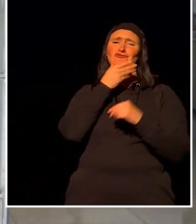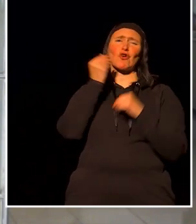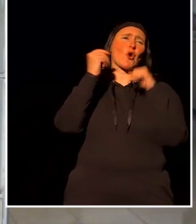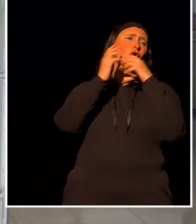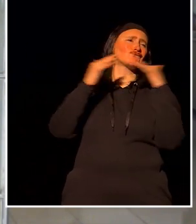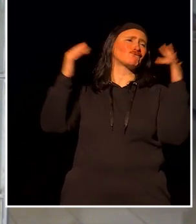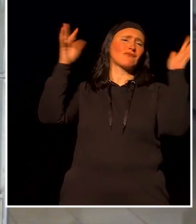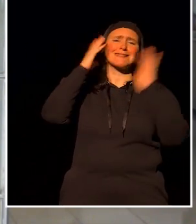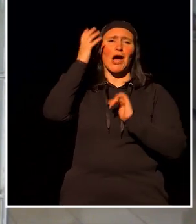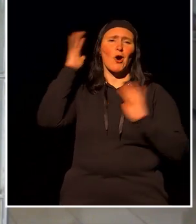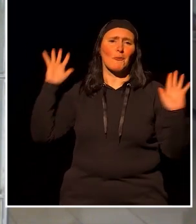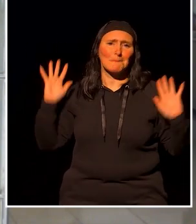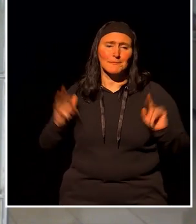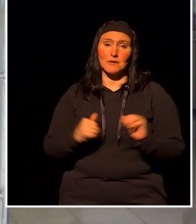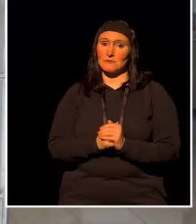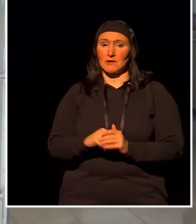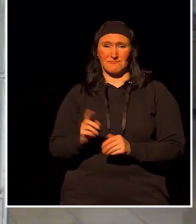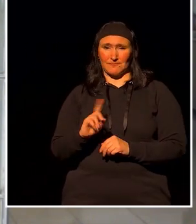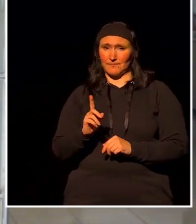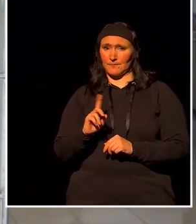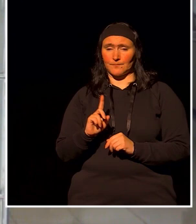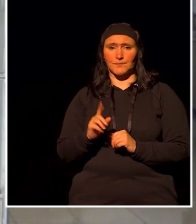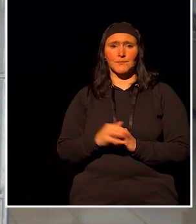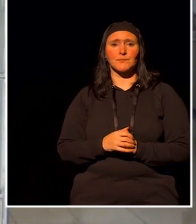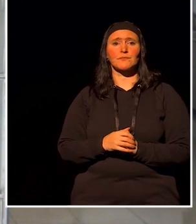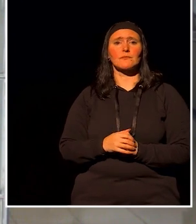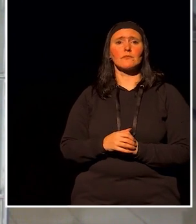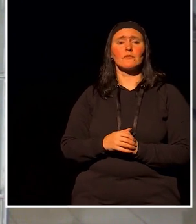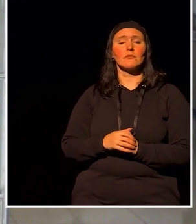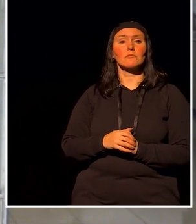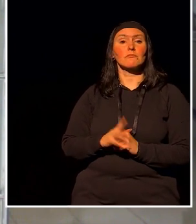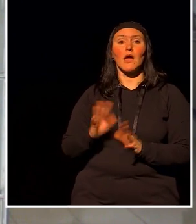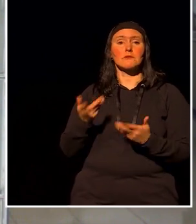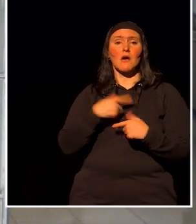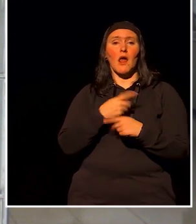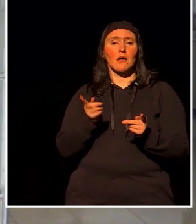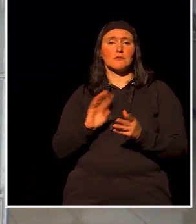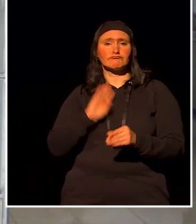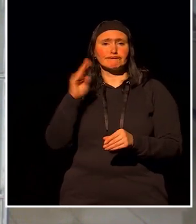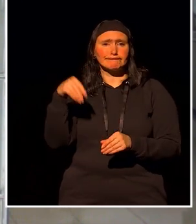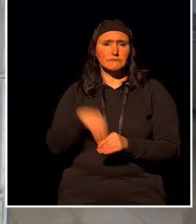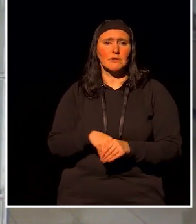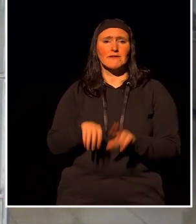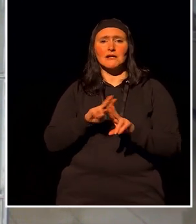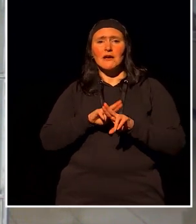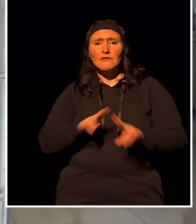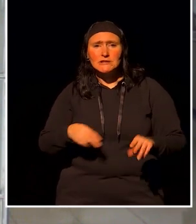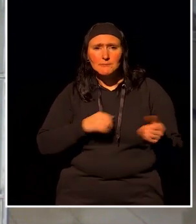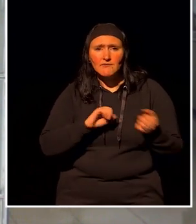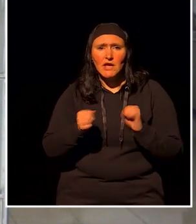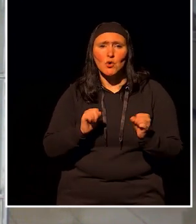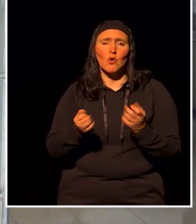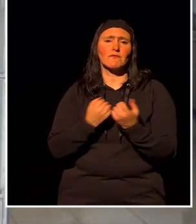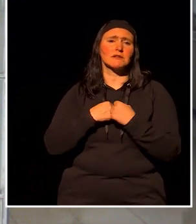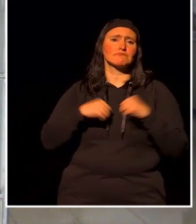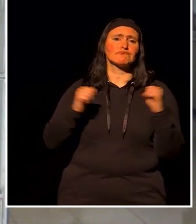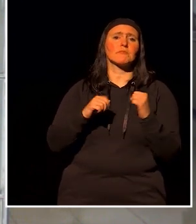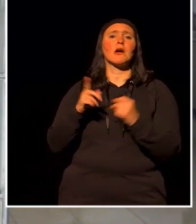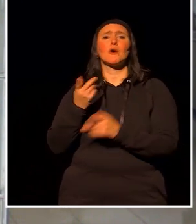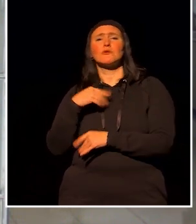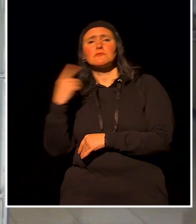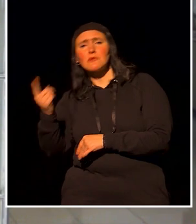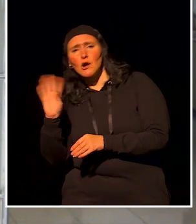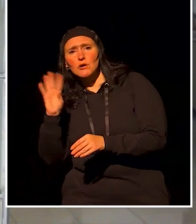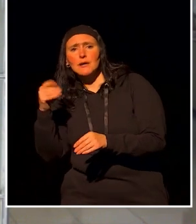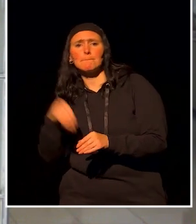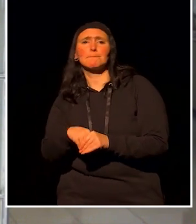Die gehören zur zionistischen Bewegung, genauso wie die Friedensbewegung zur zionistischen Bewegung gehört. Das